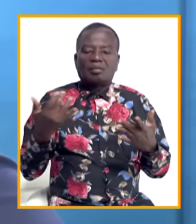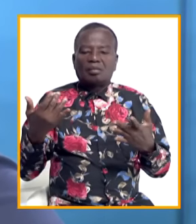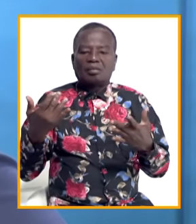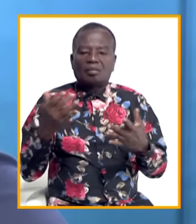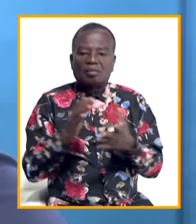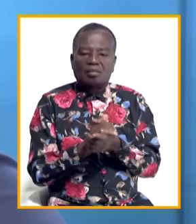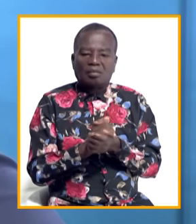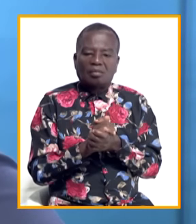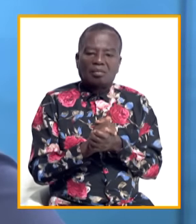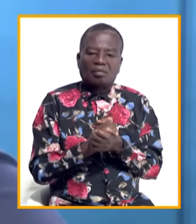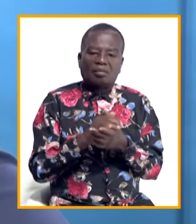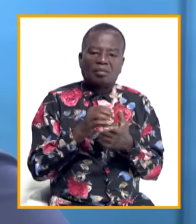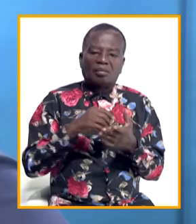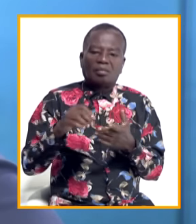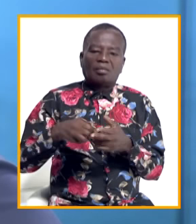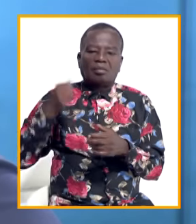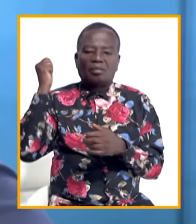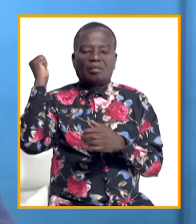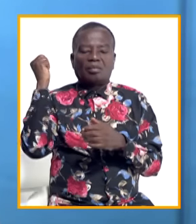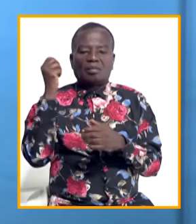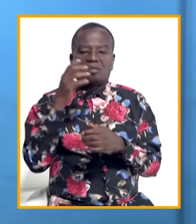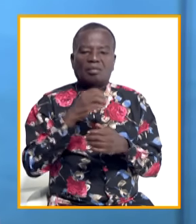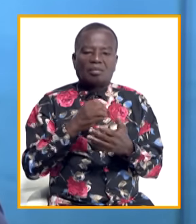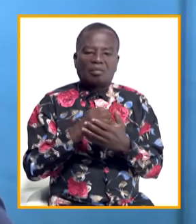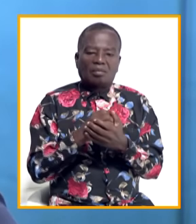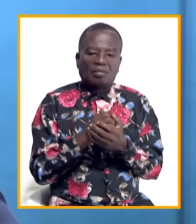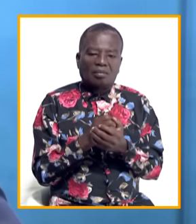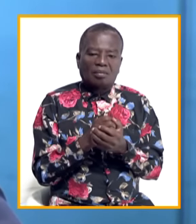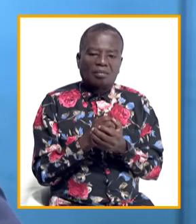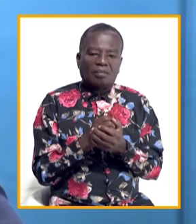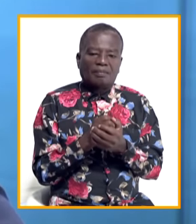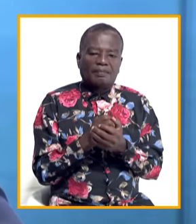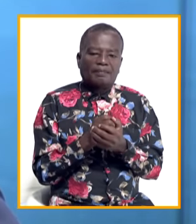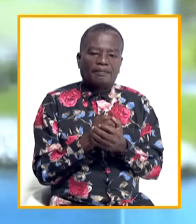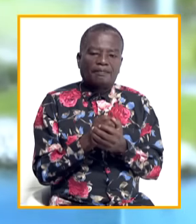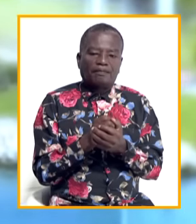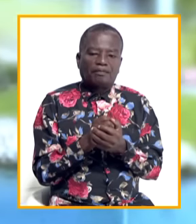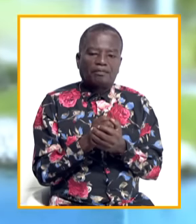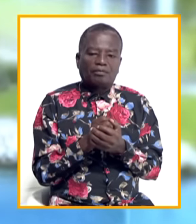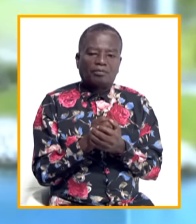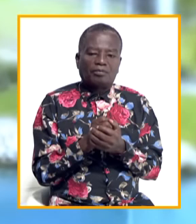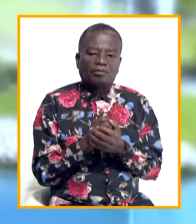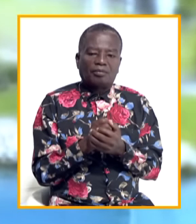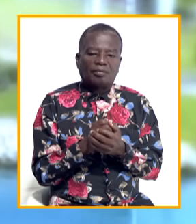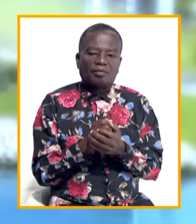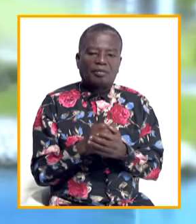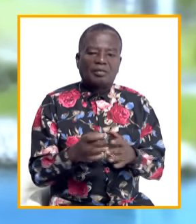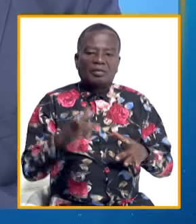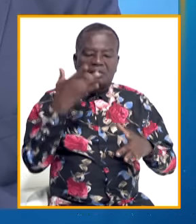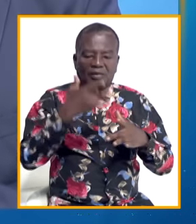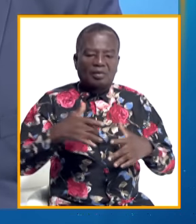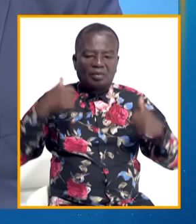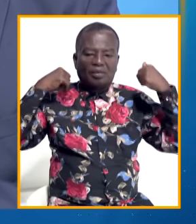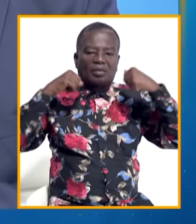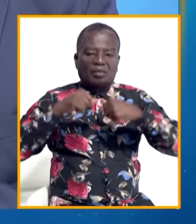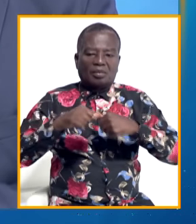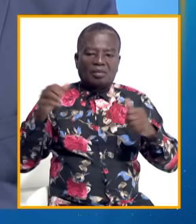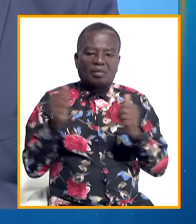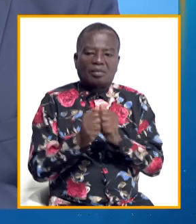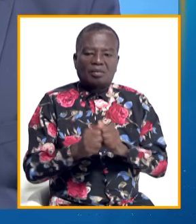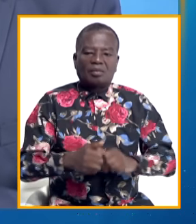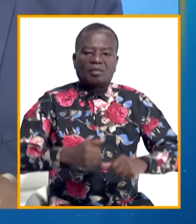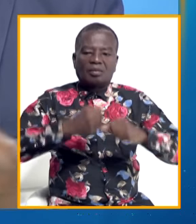et à l'escrime Esteban Isabelle. On a des chances de médailles? Ben oui, des chances de médailles avec naturellement le champion du